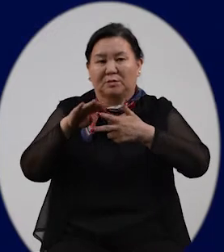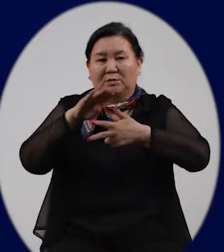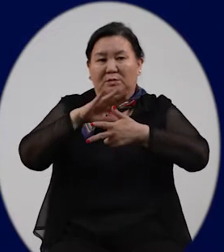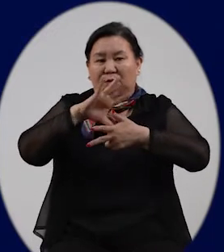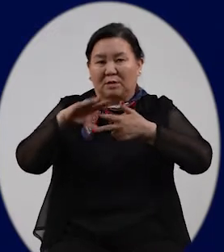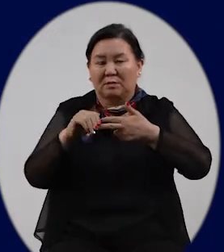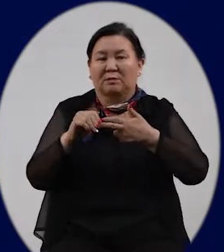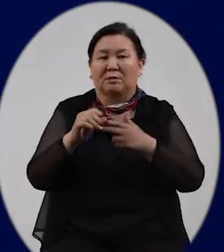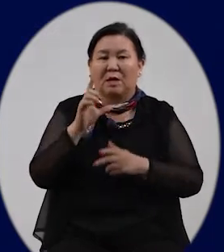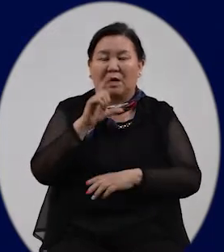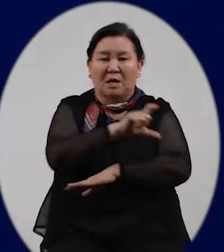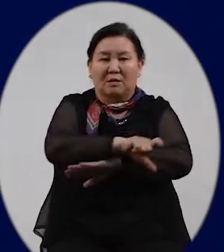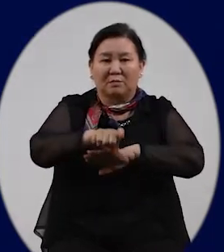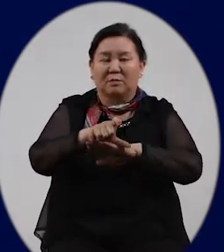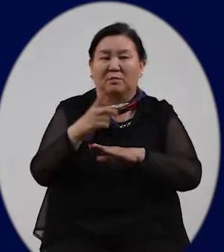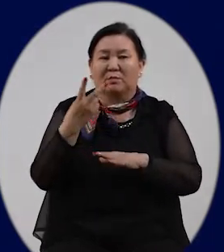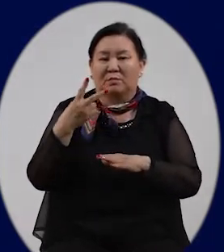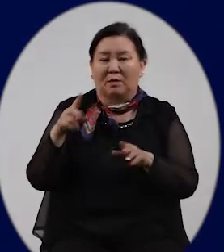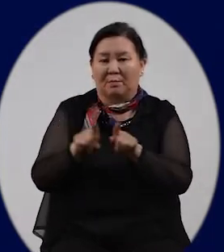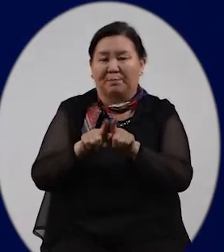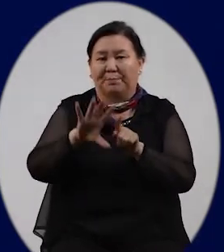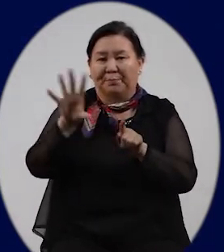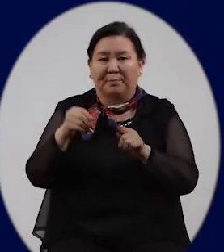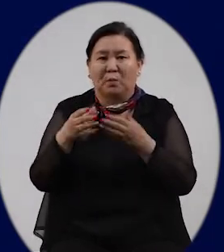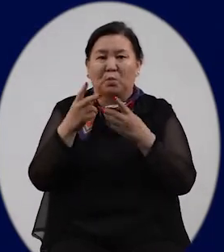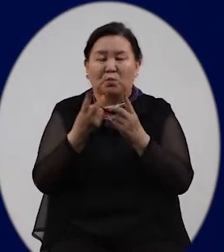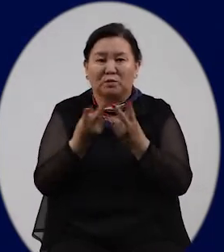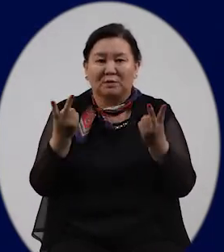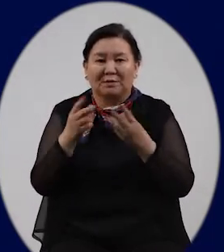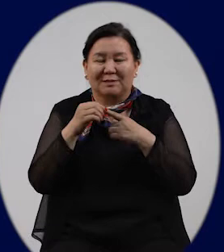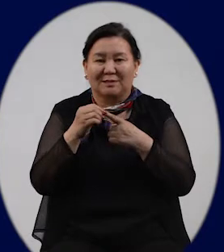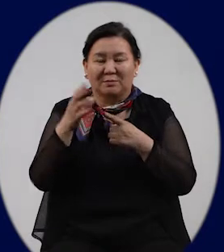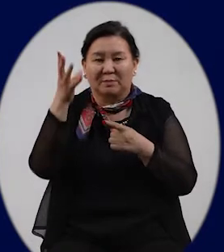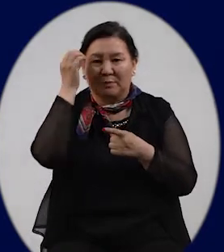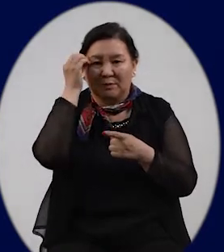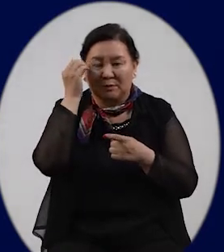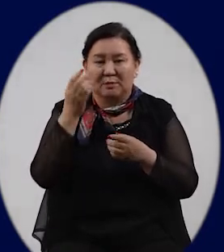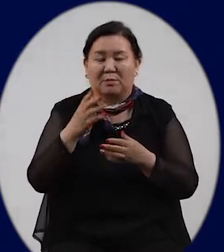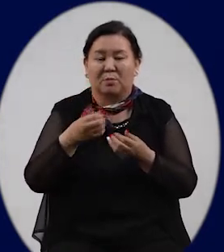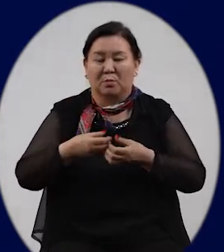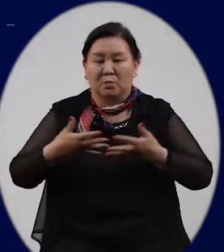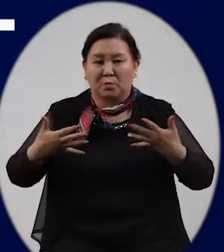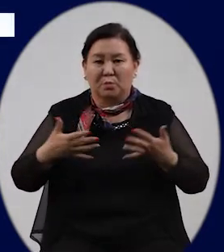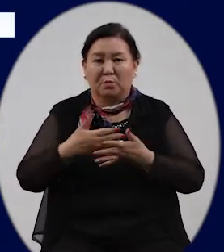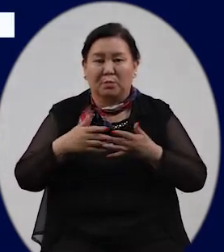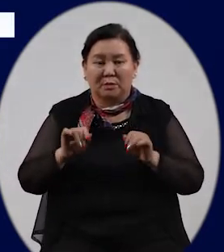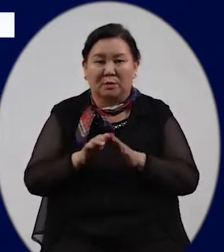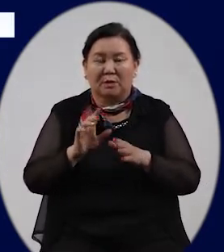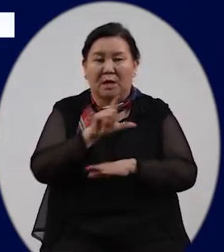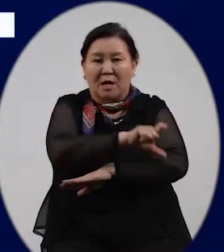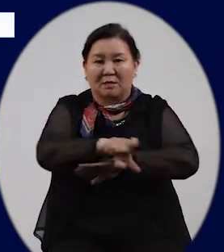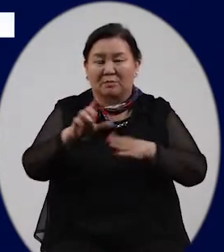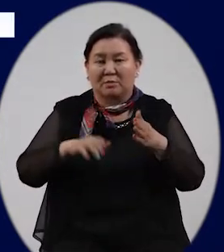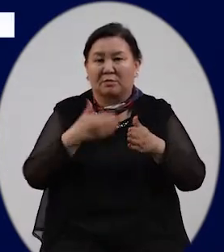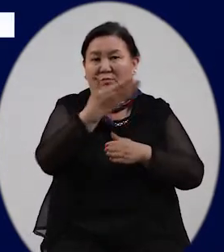төвчний экспортлогч эсхээс үл хамааран экспортлох үндсэн зарчмуудыг мэдэж авах. Бүтээгдэхүүнээ экспортод гаргахад бэлэн болж,